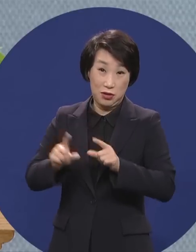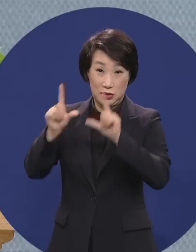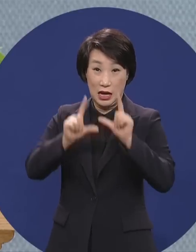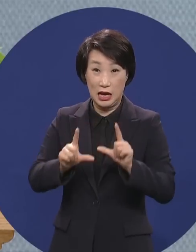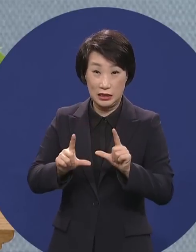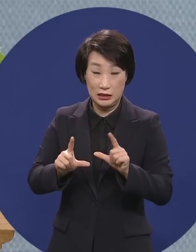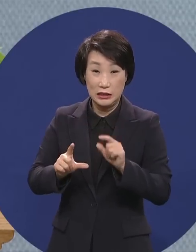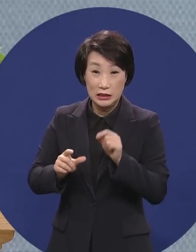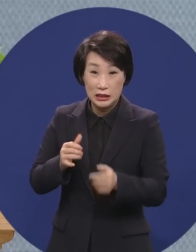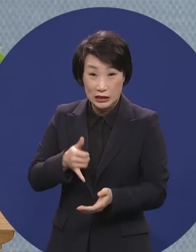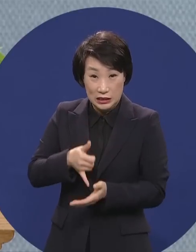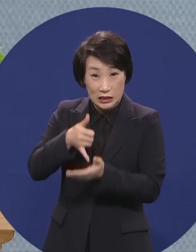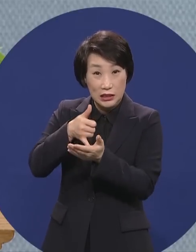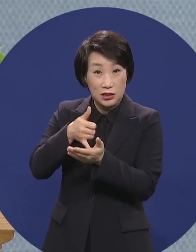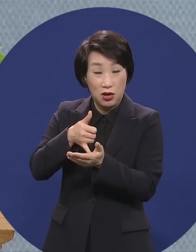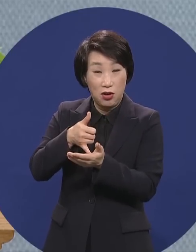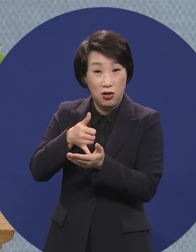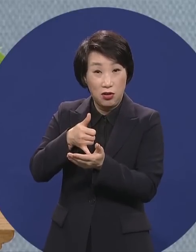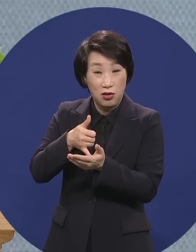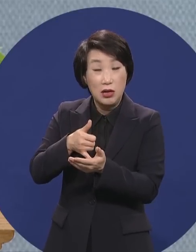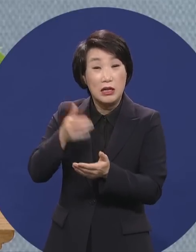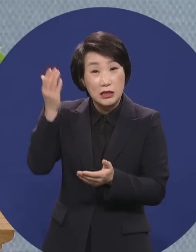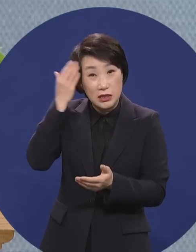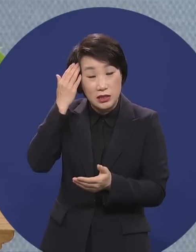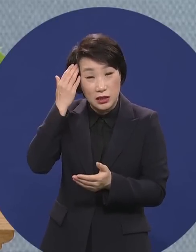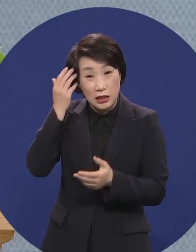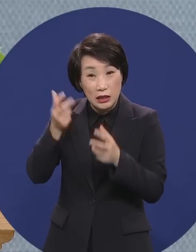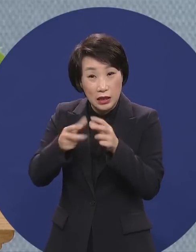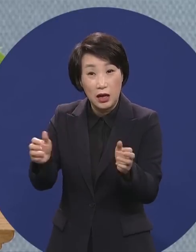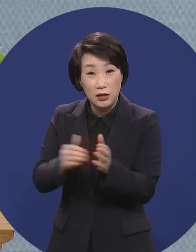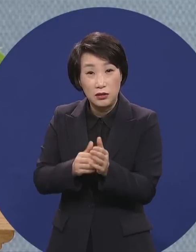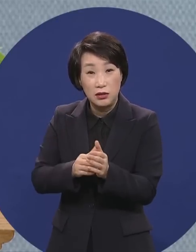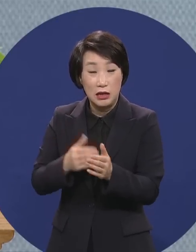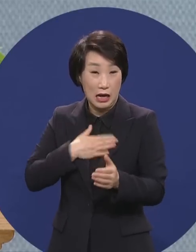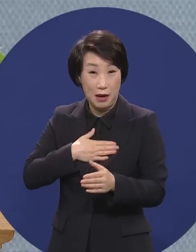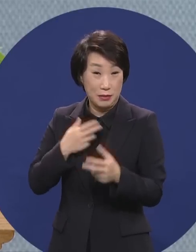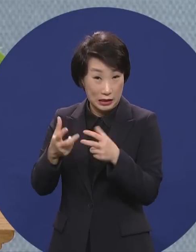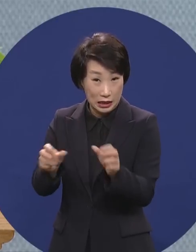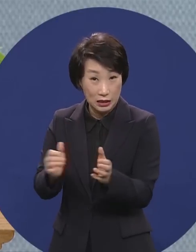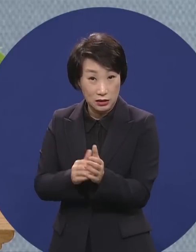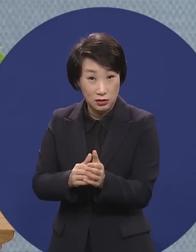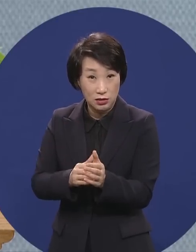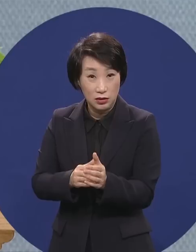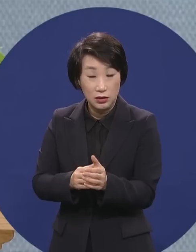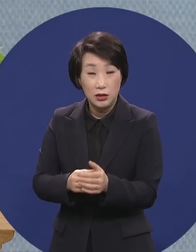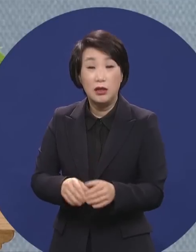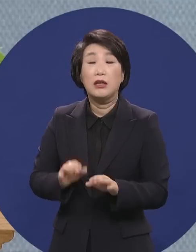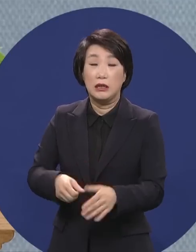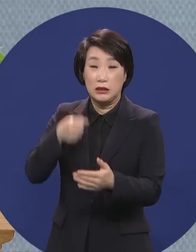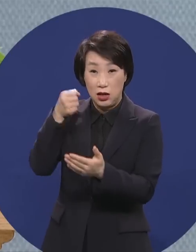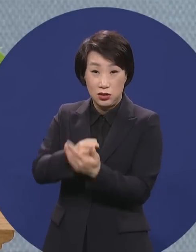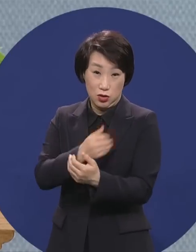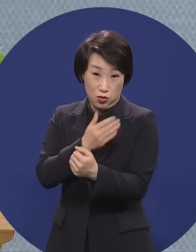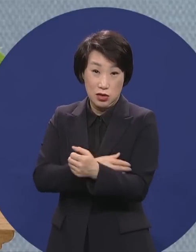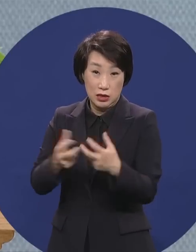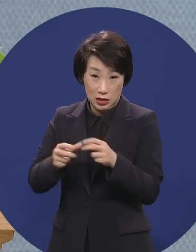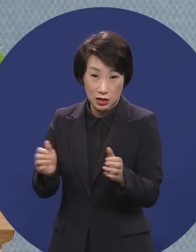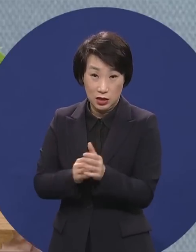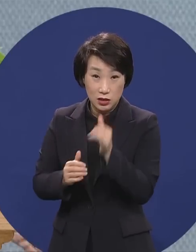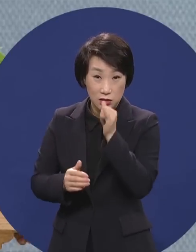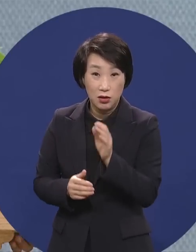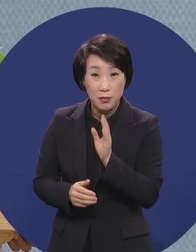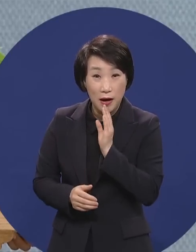사는 인격적 지성을 파괴하고 감성을 파괴하고 의지를